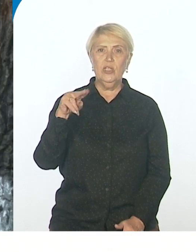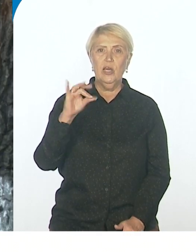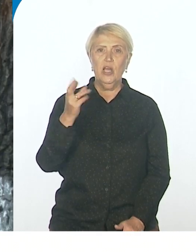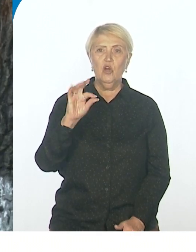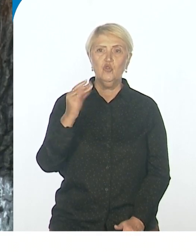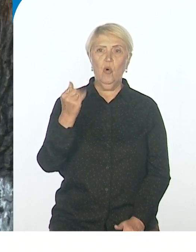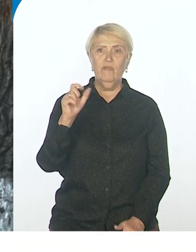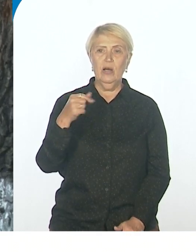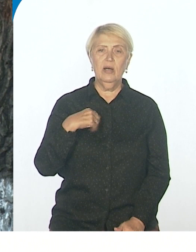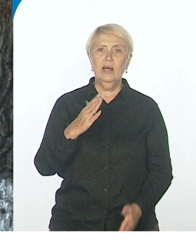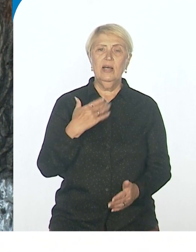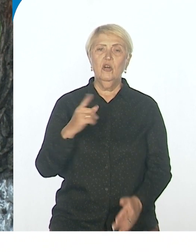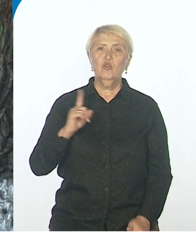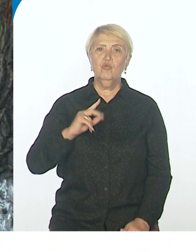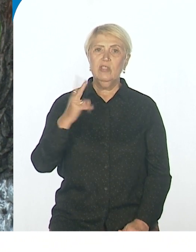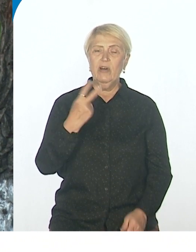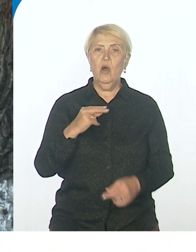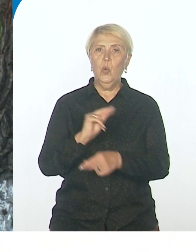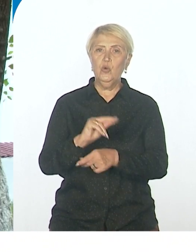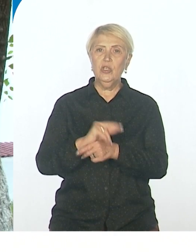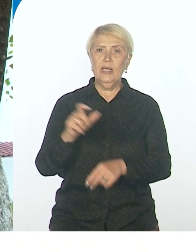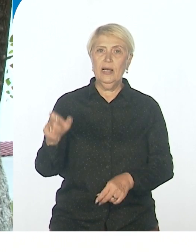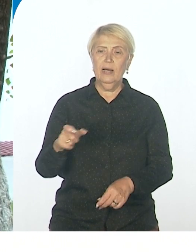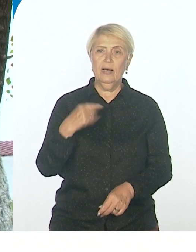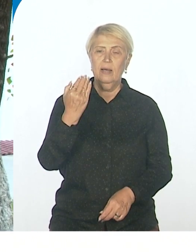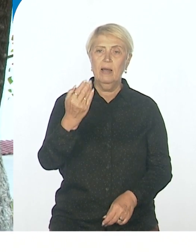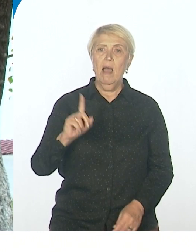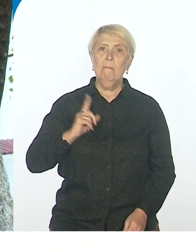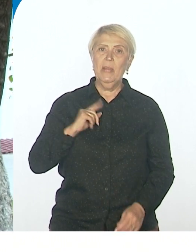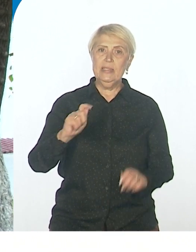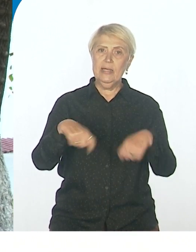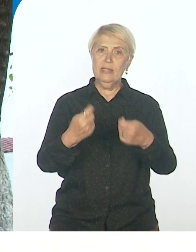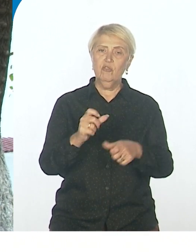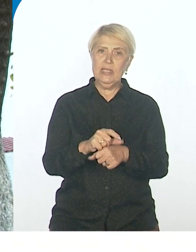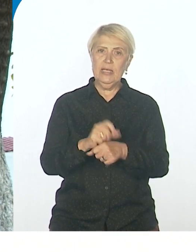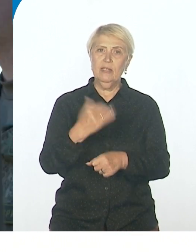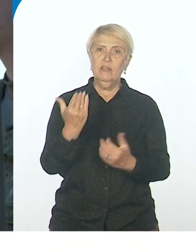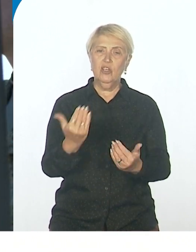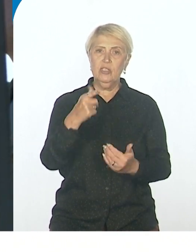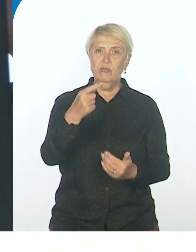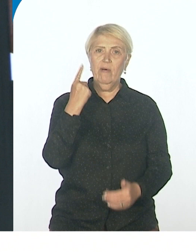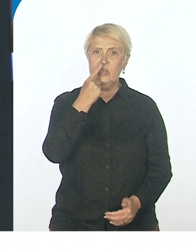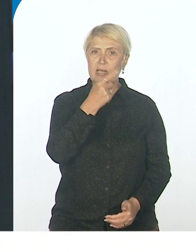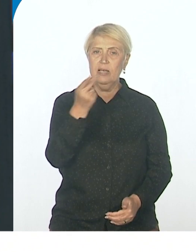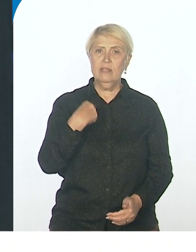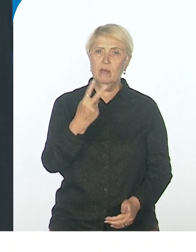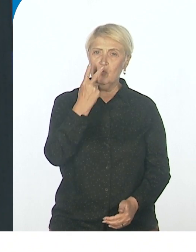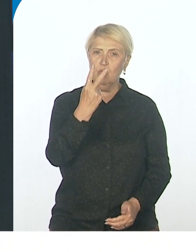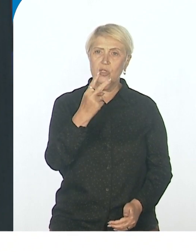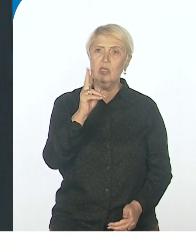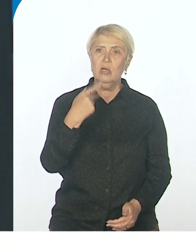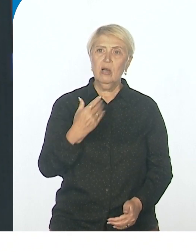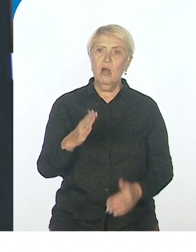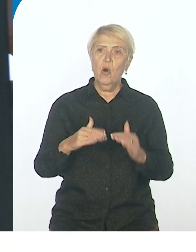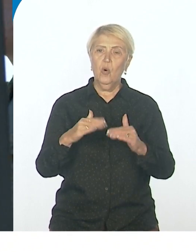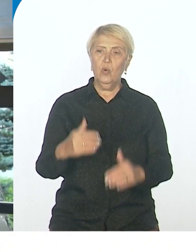ученика, вместе обсуждают детали и проходят к звоннице. Мастер дает задание. Теперь ее взгляд прикован к каждому движению рук и